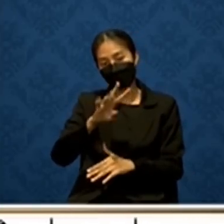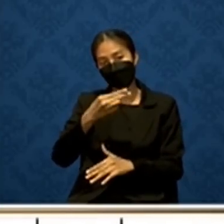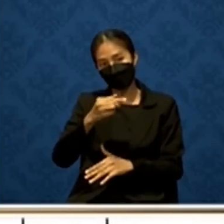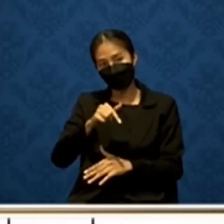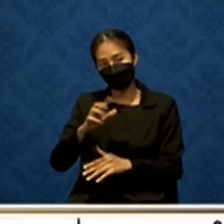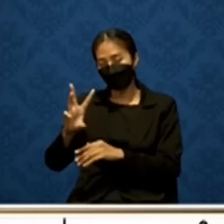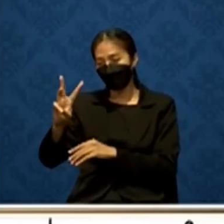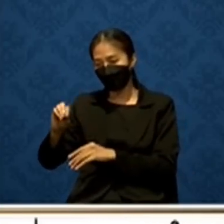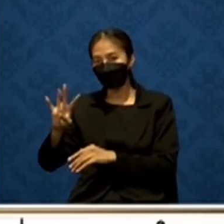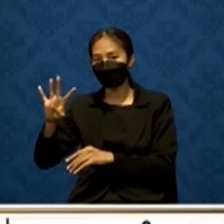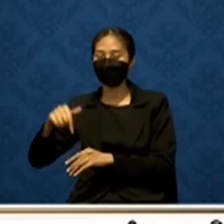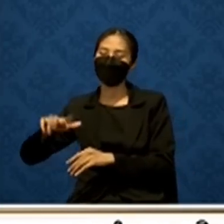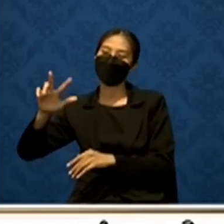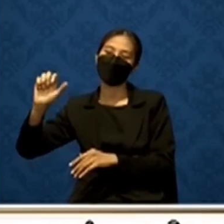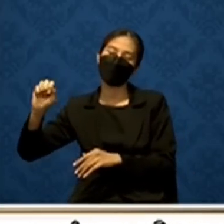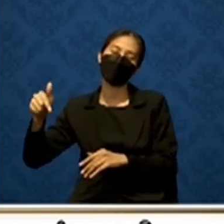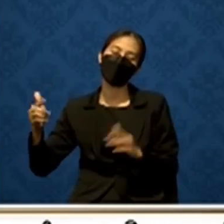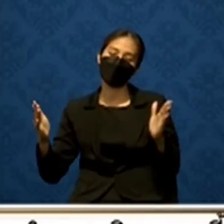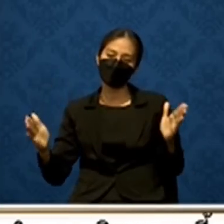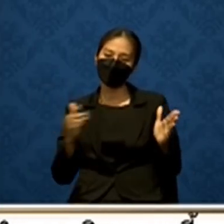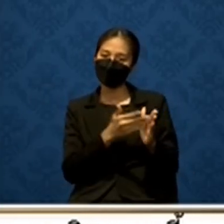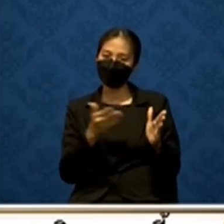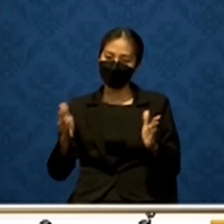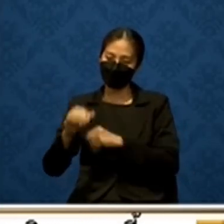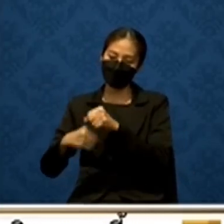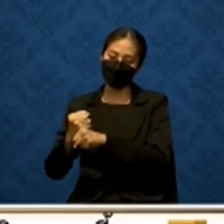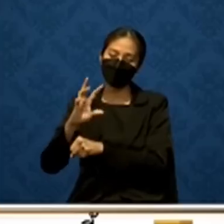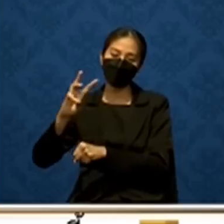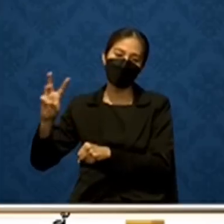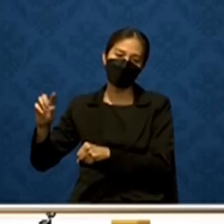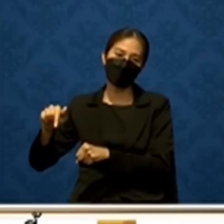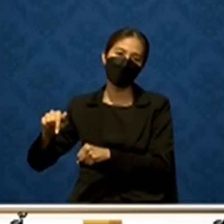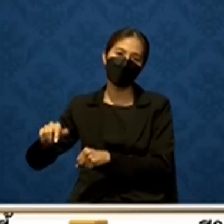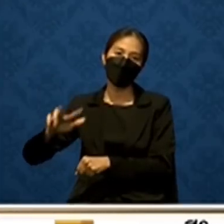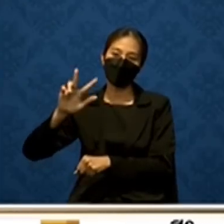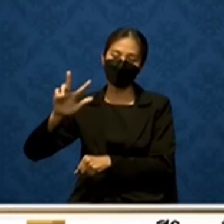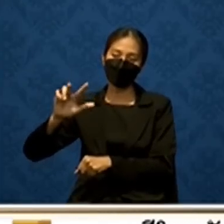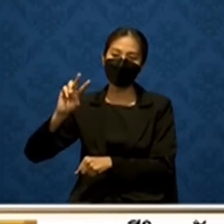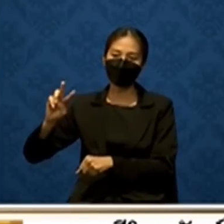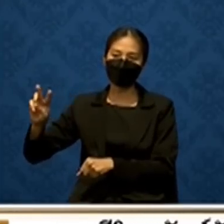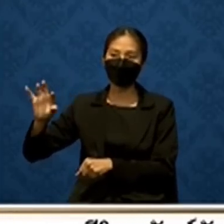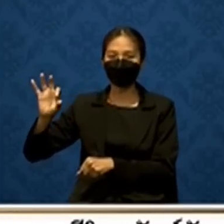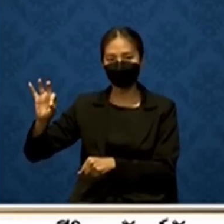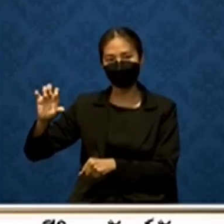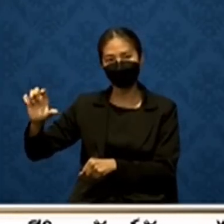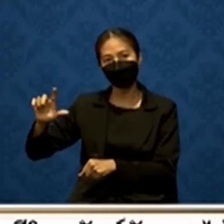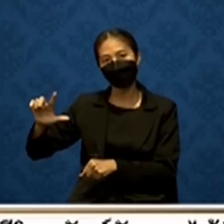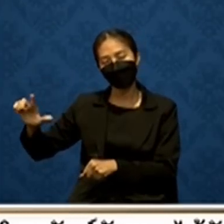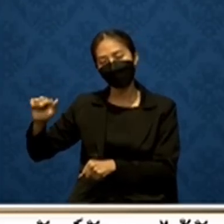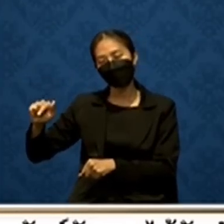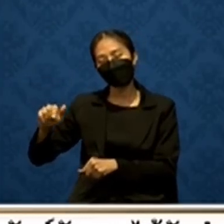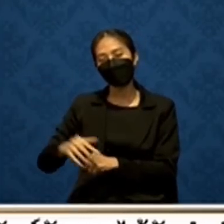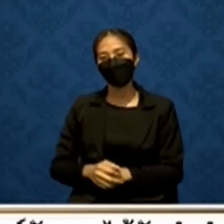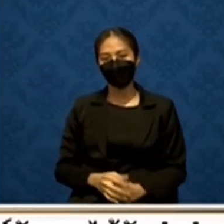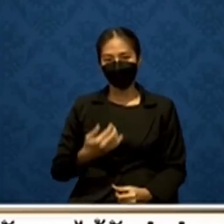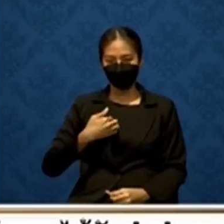อยู่ที่ 3, ลานบาทปี 6,6 อยู่ที่ 3,2,2,900 ล้านบาทถามไป